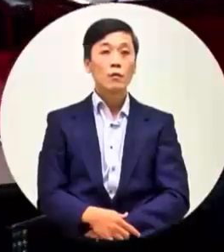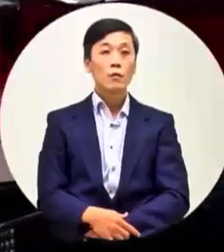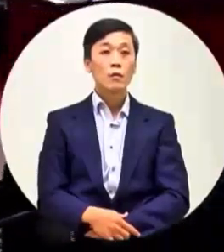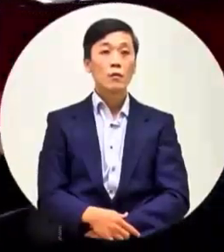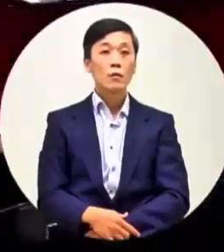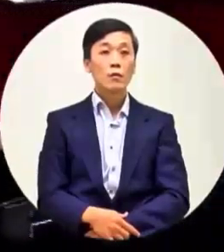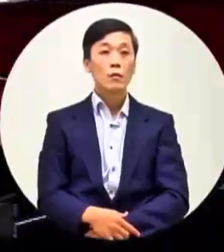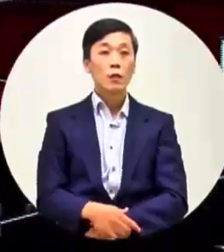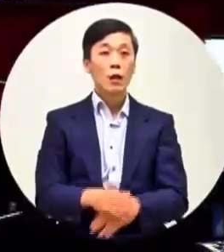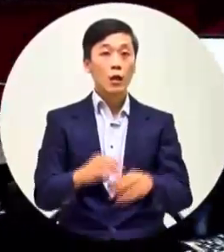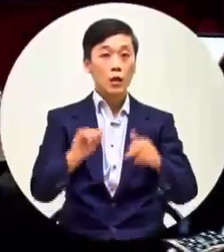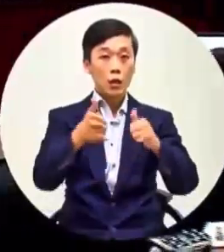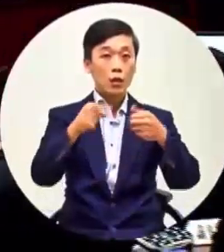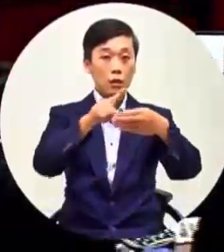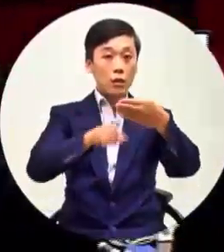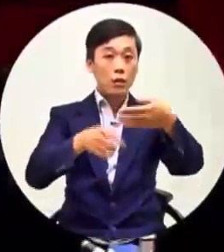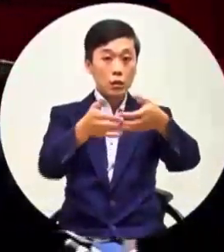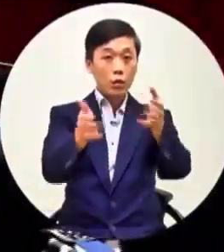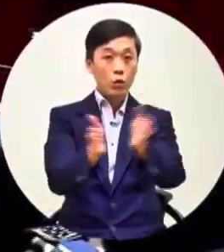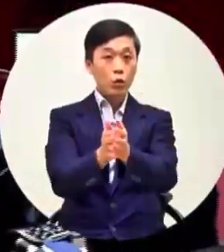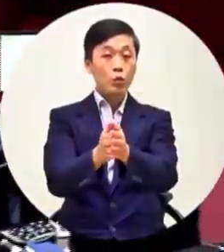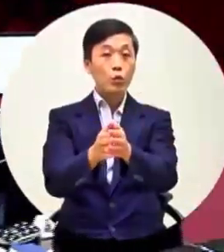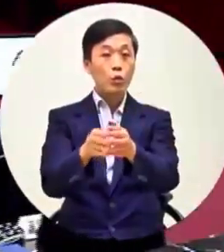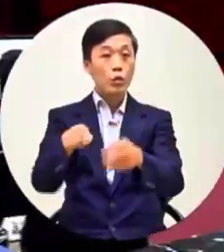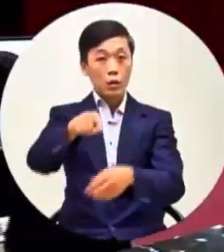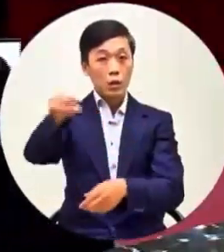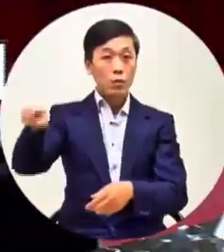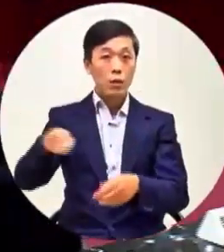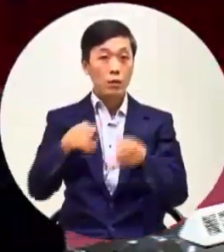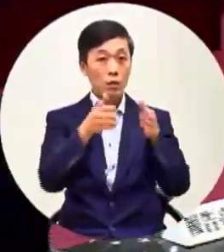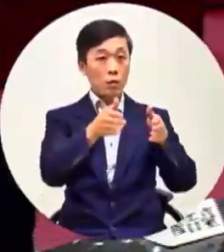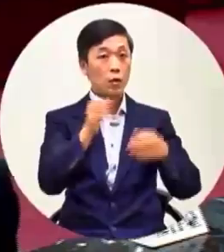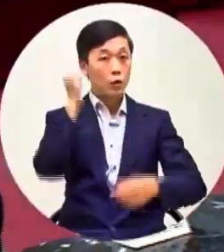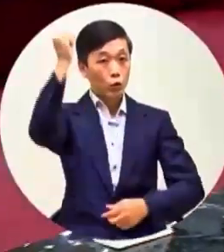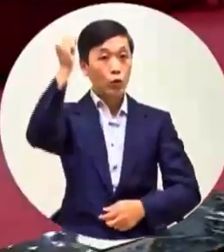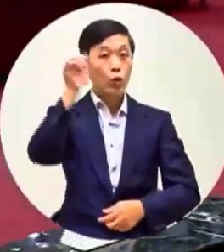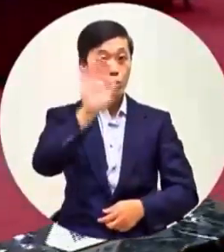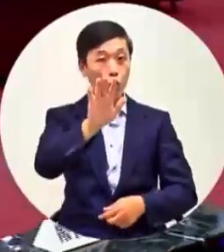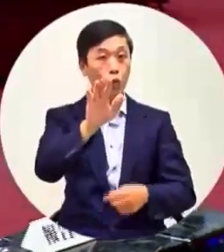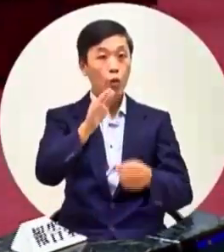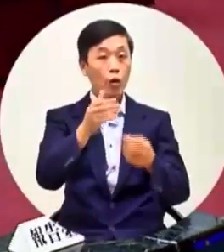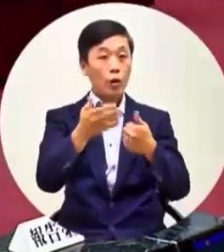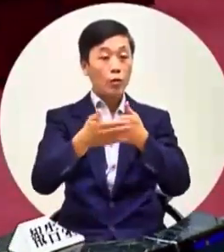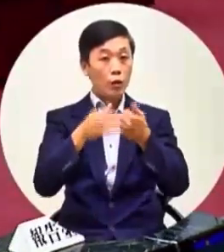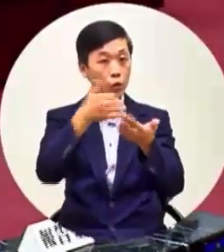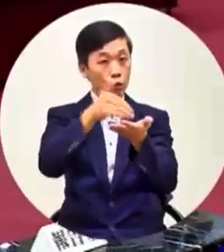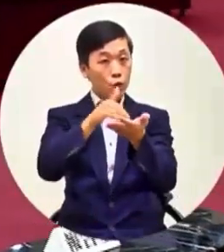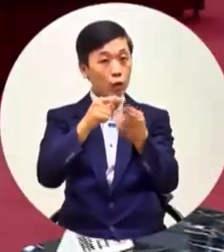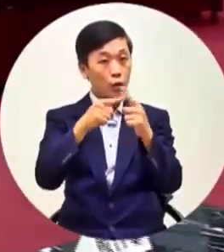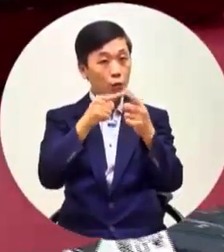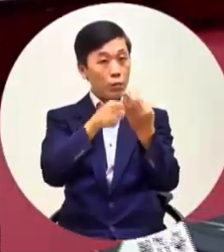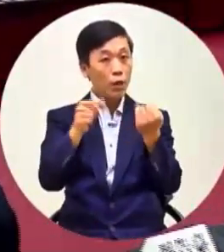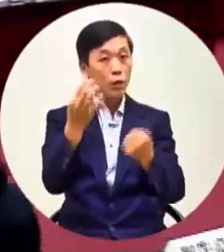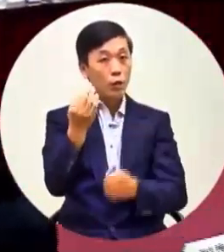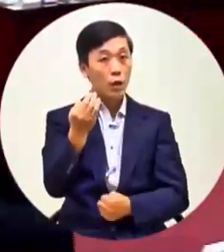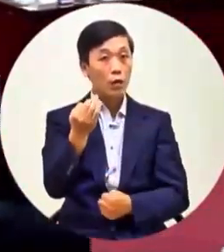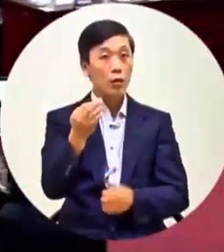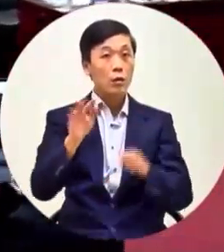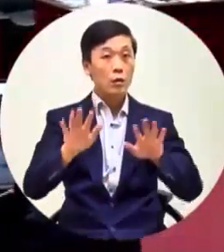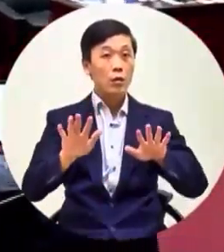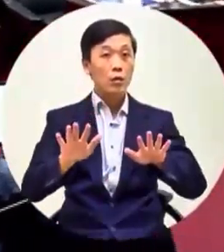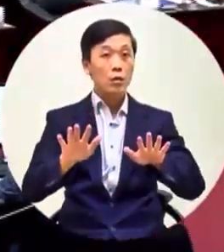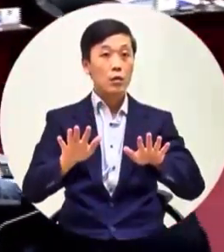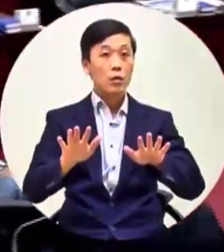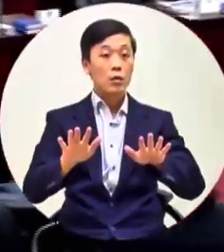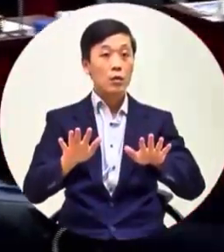那个议事组人员，请针对举手的宣读几位。 目前没有，